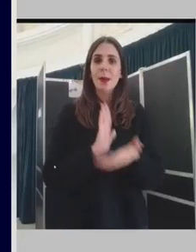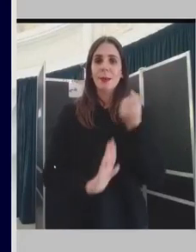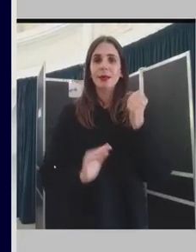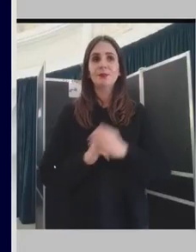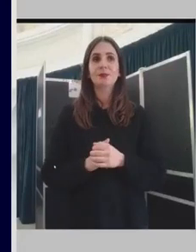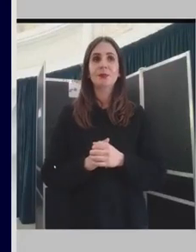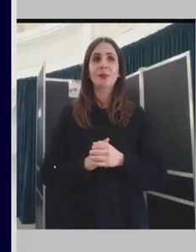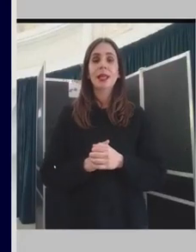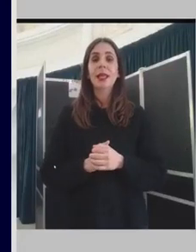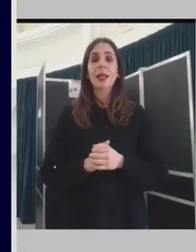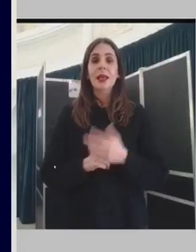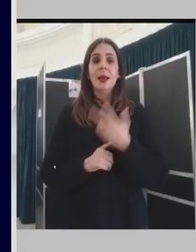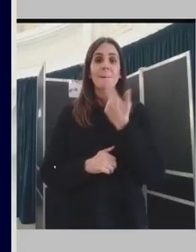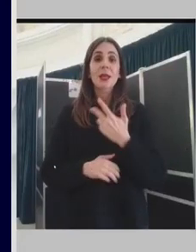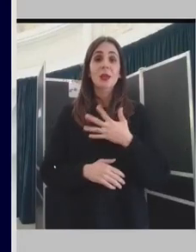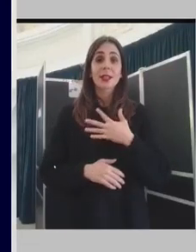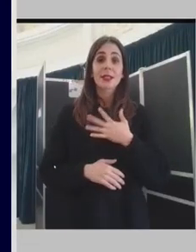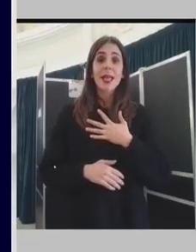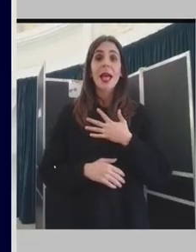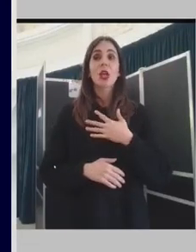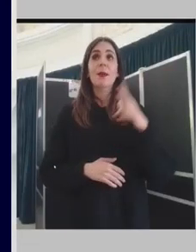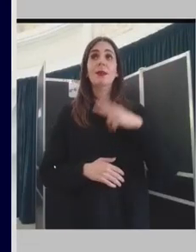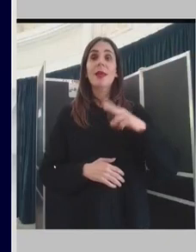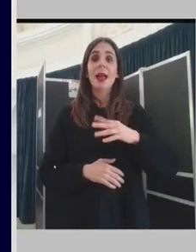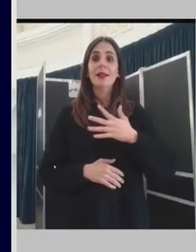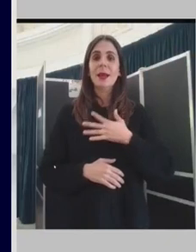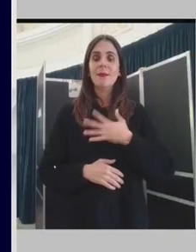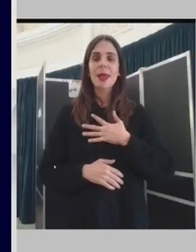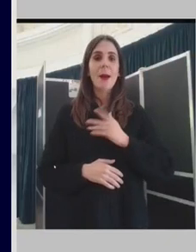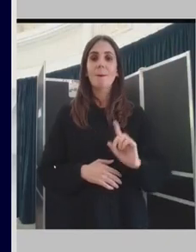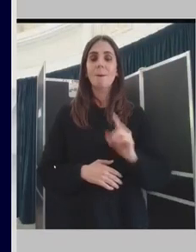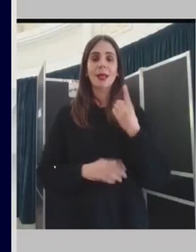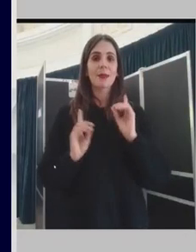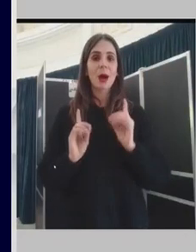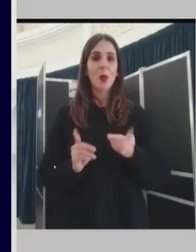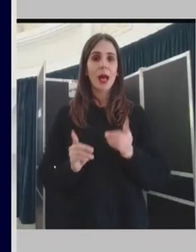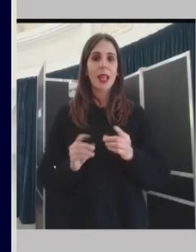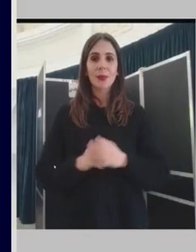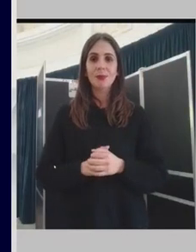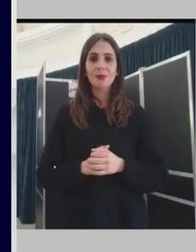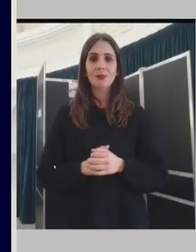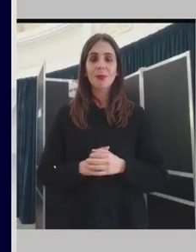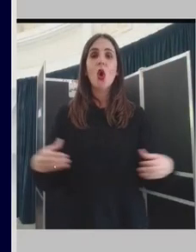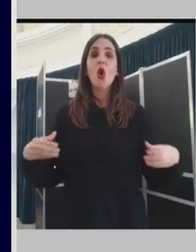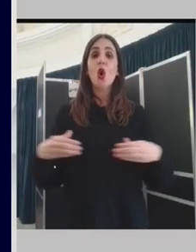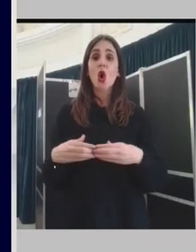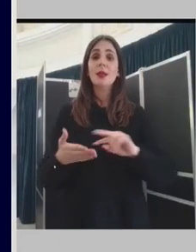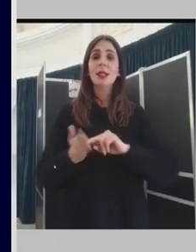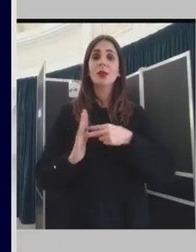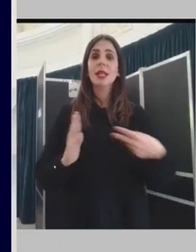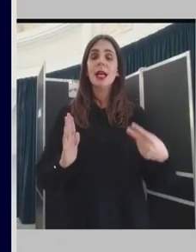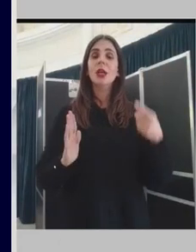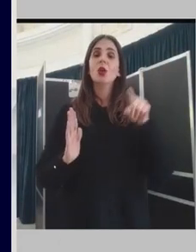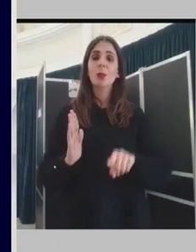il mio auspicio, diciamo, si possa istituire il tavolo tecnico anche per quest'altra